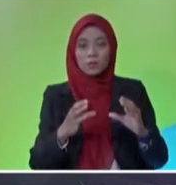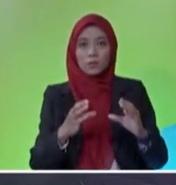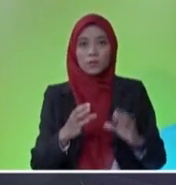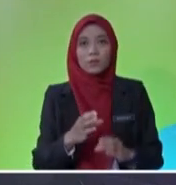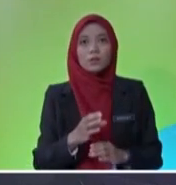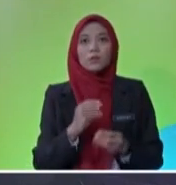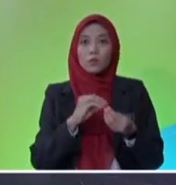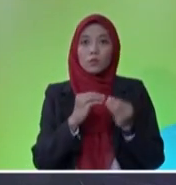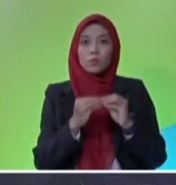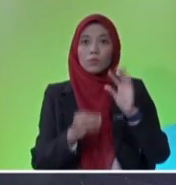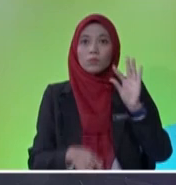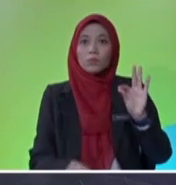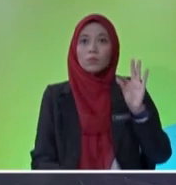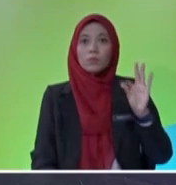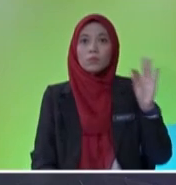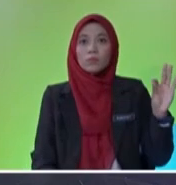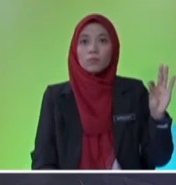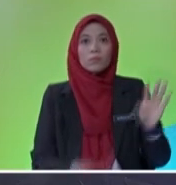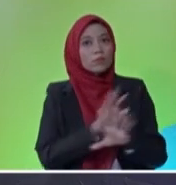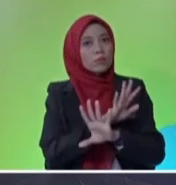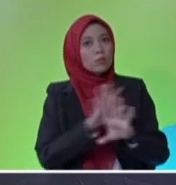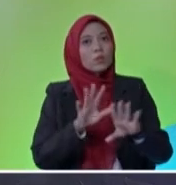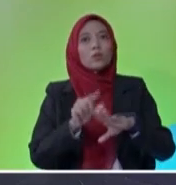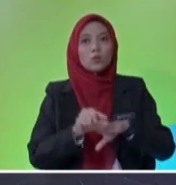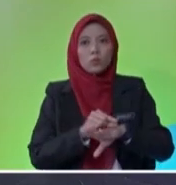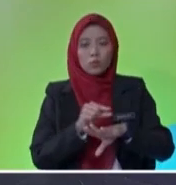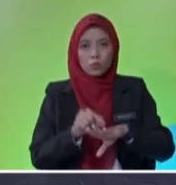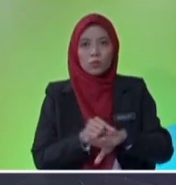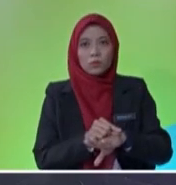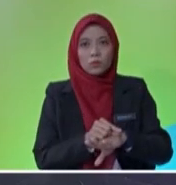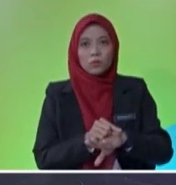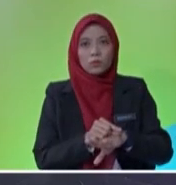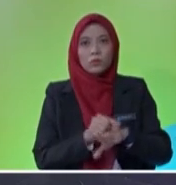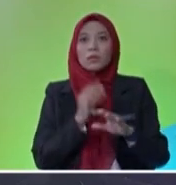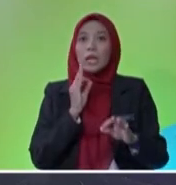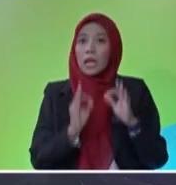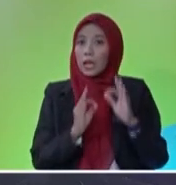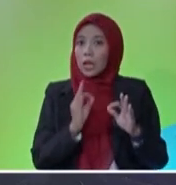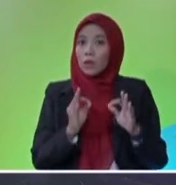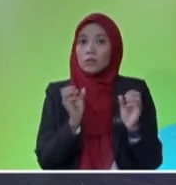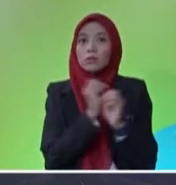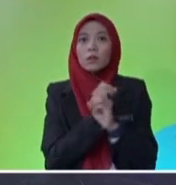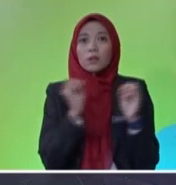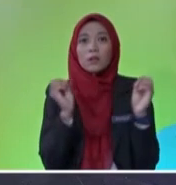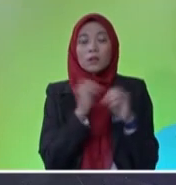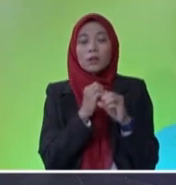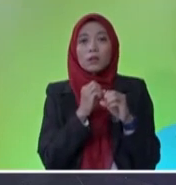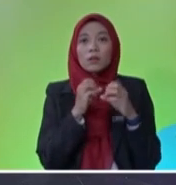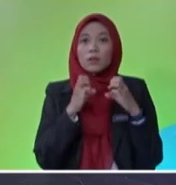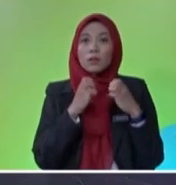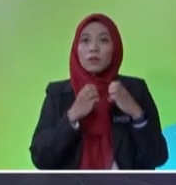sebagai bumbu ini nombo yang dilarang digunakan sekiranya tidak ada sebarang kecemasan hai